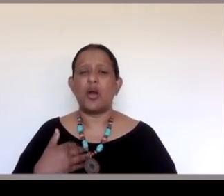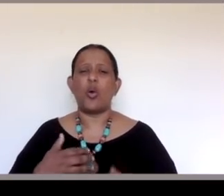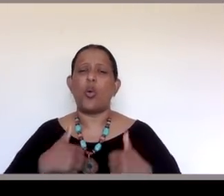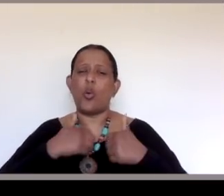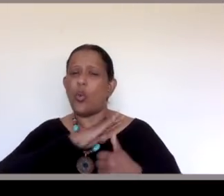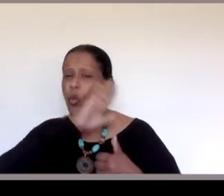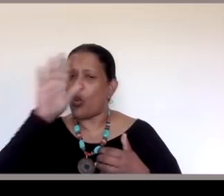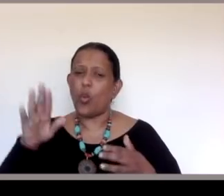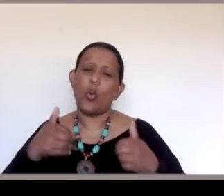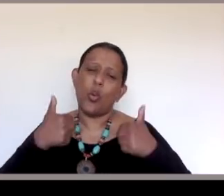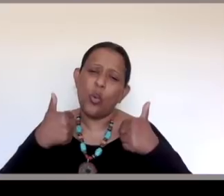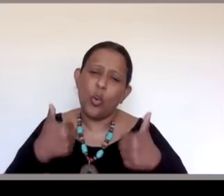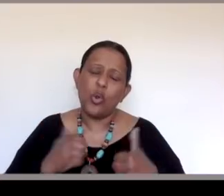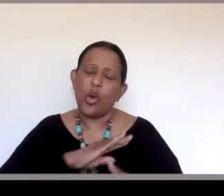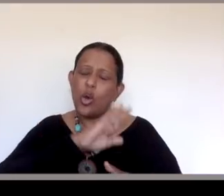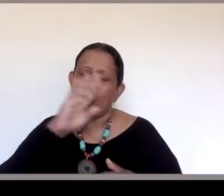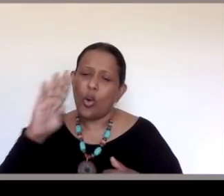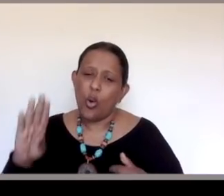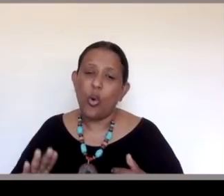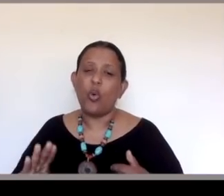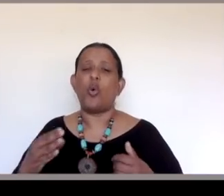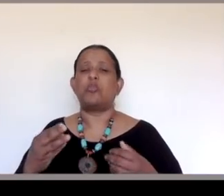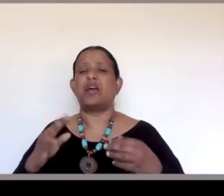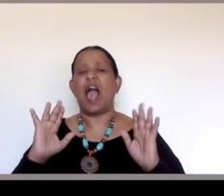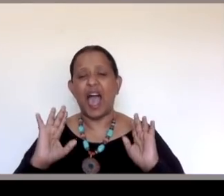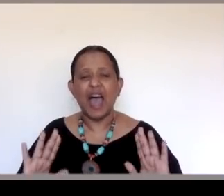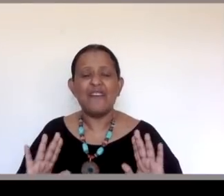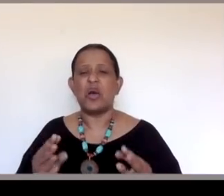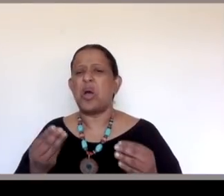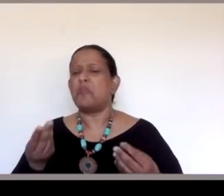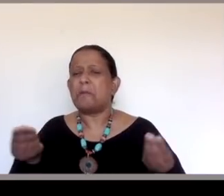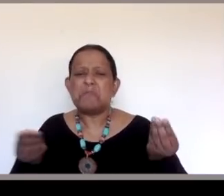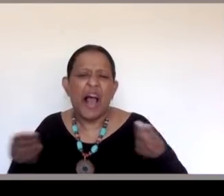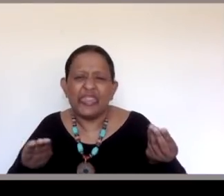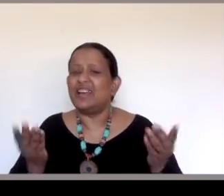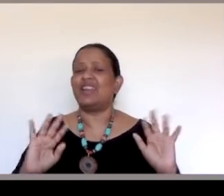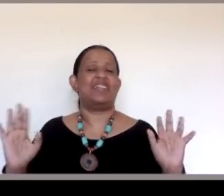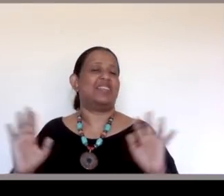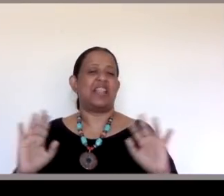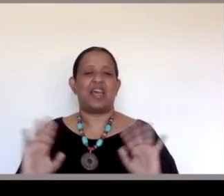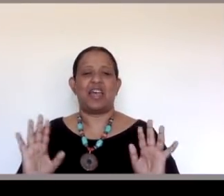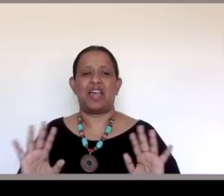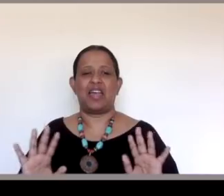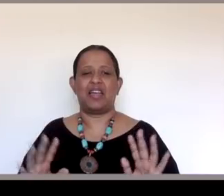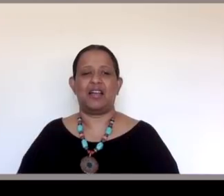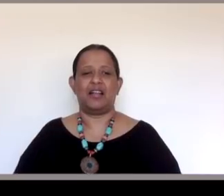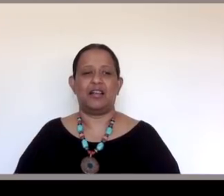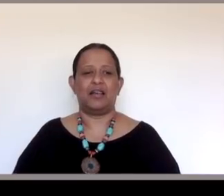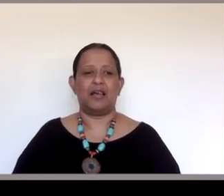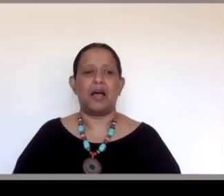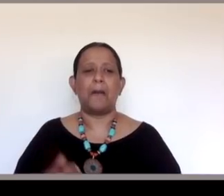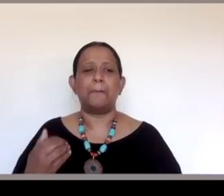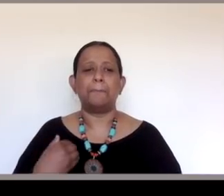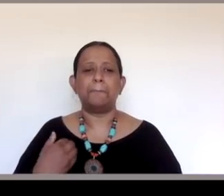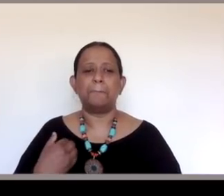சபத விய என் கண்கள் பார்த்து நான் விரும்பியதை எல்லாம் பெற்றேன் நான் செய்தவற்றிலெல்லாம்